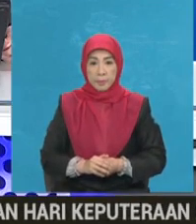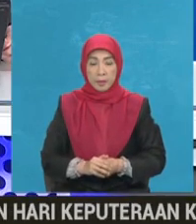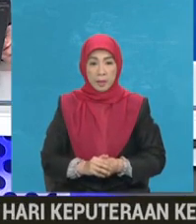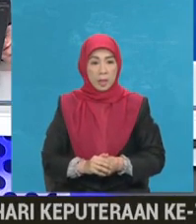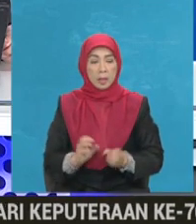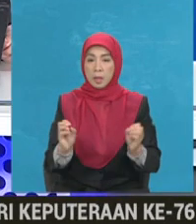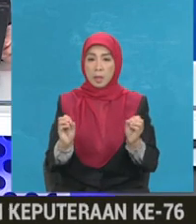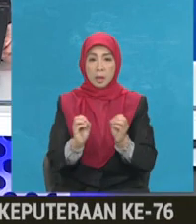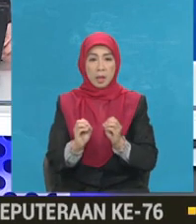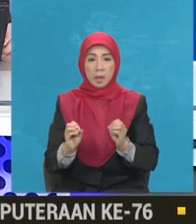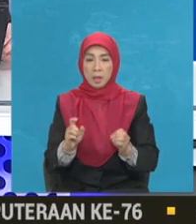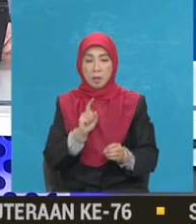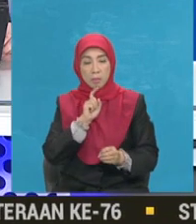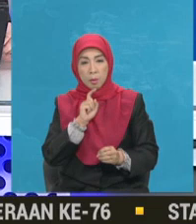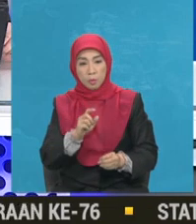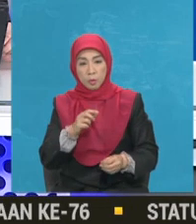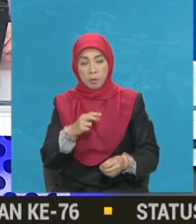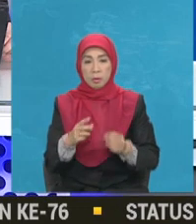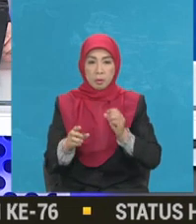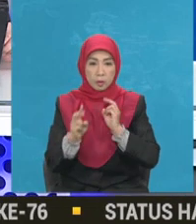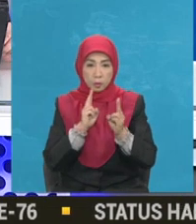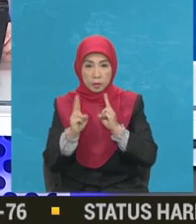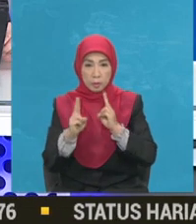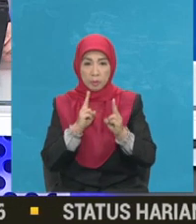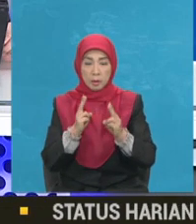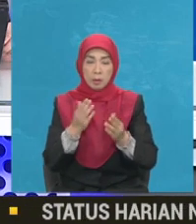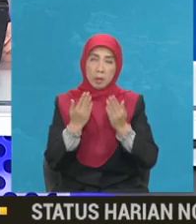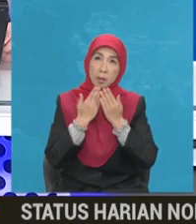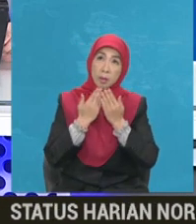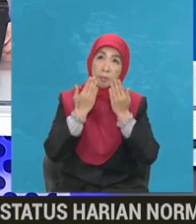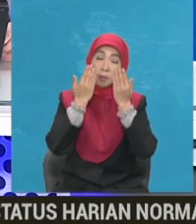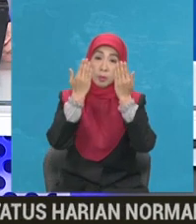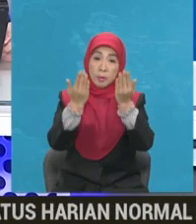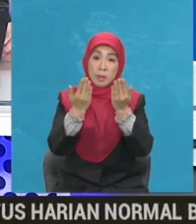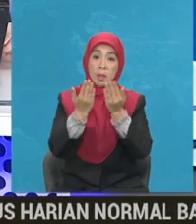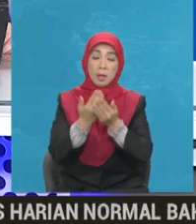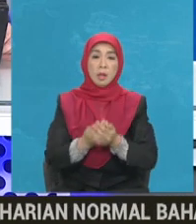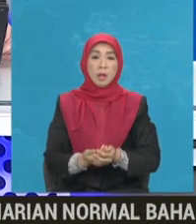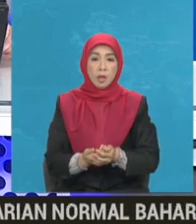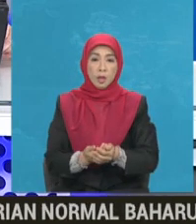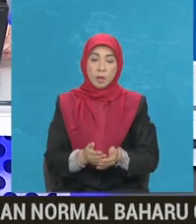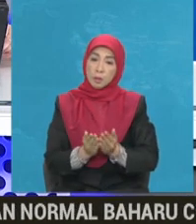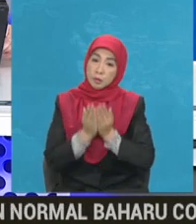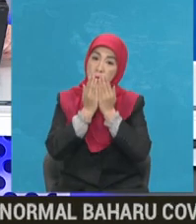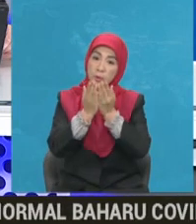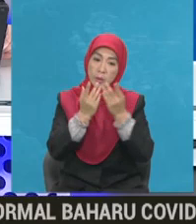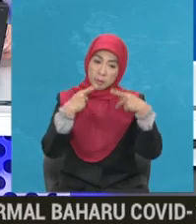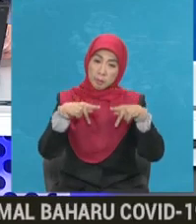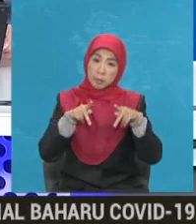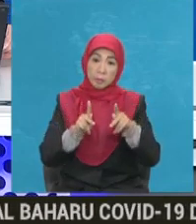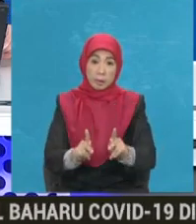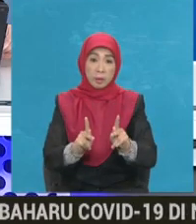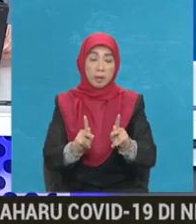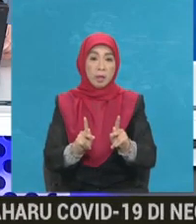Ia tidak mampu untuk mengungkap kata-kata selain mengucapkan Alhamdulillah dan sujud syukur karena diberikan peluang untuk